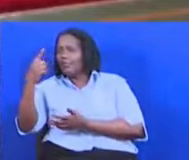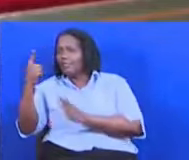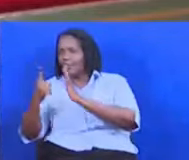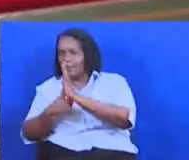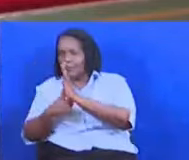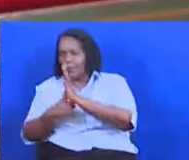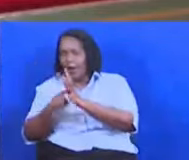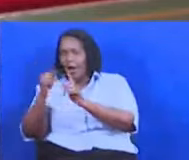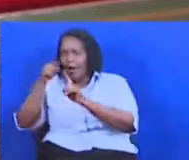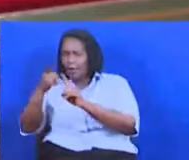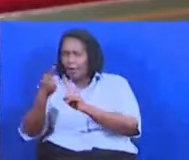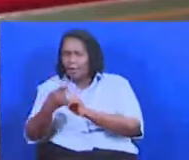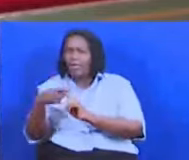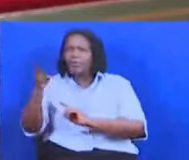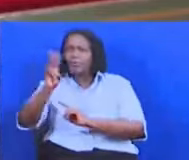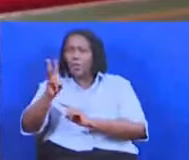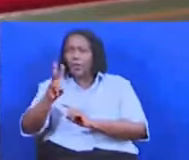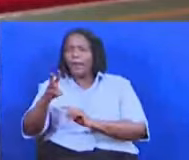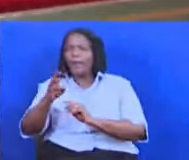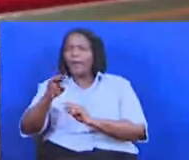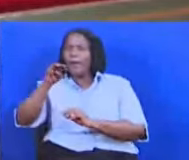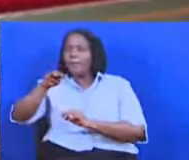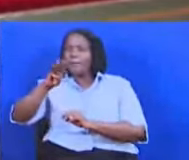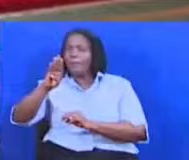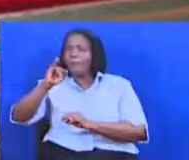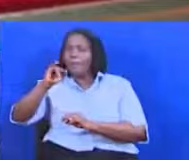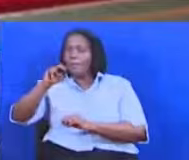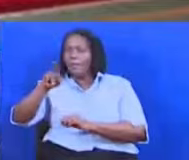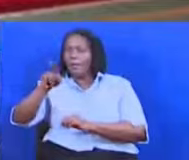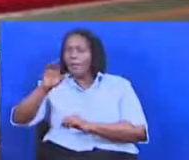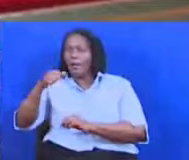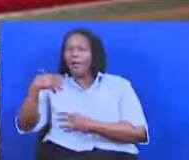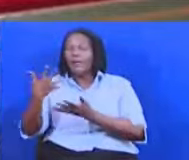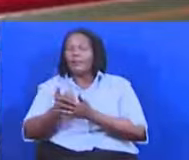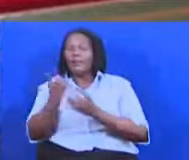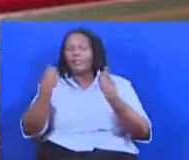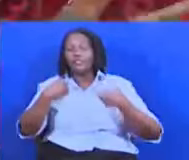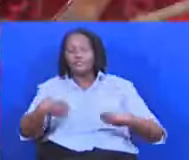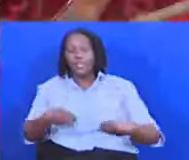katika halmashauri ya wilaya ya Mbinga.